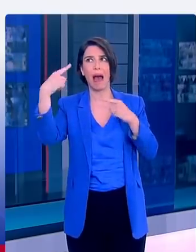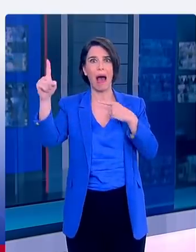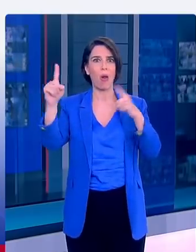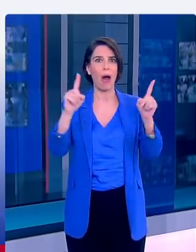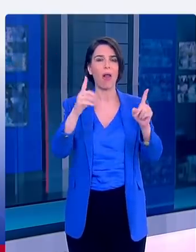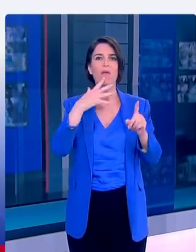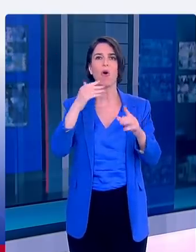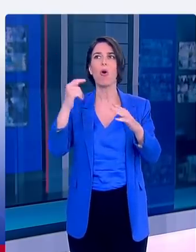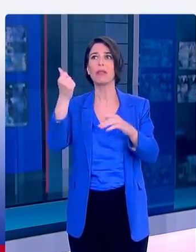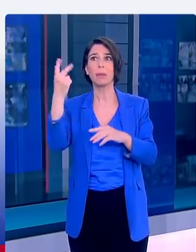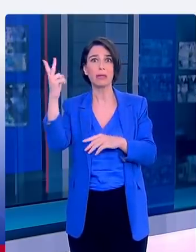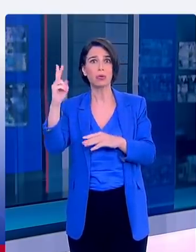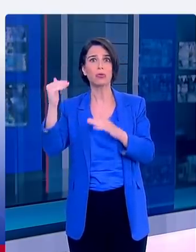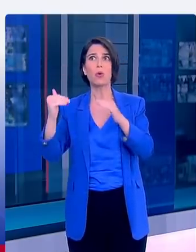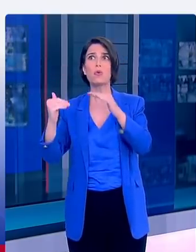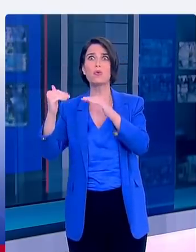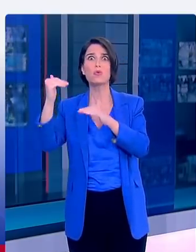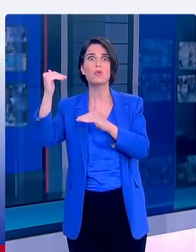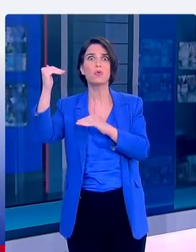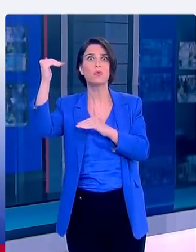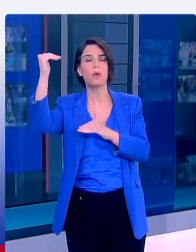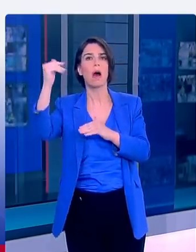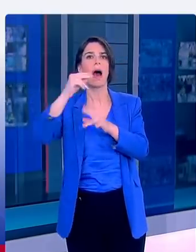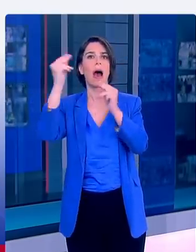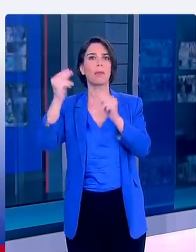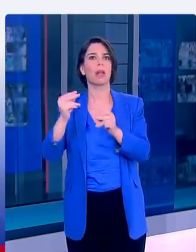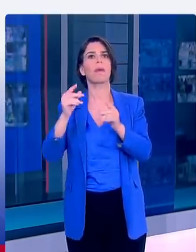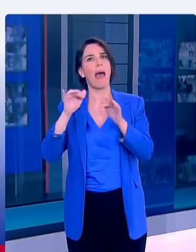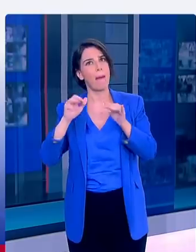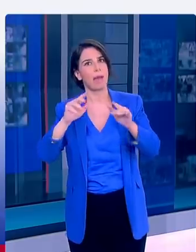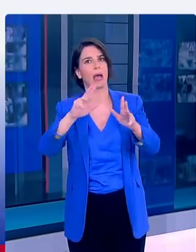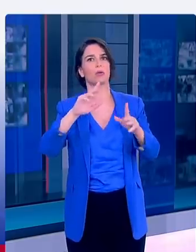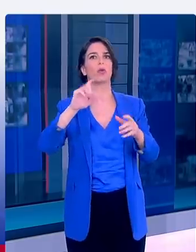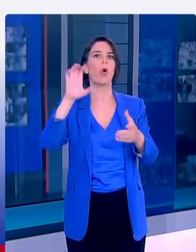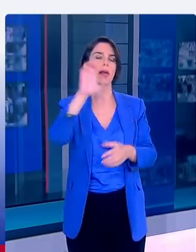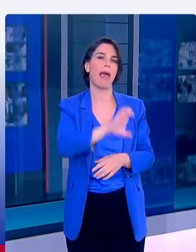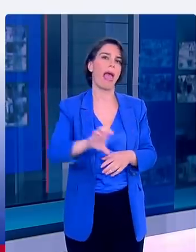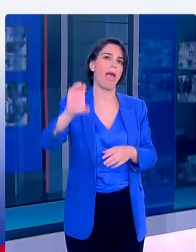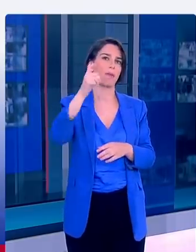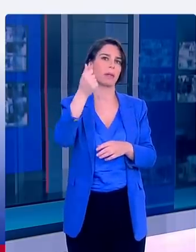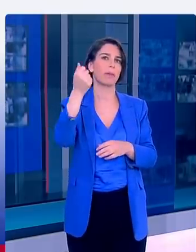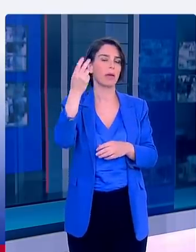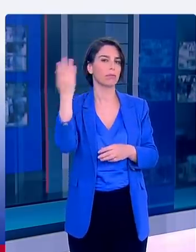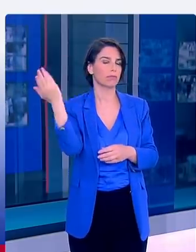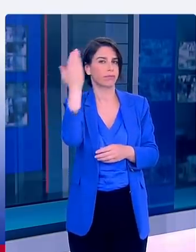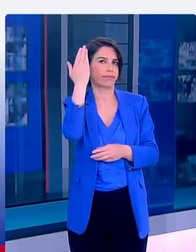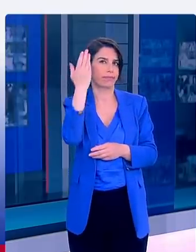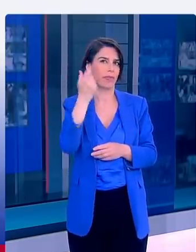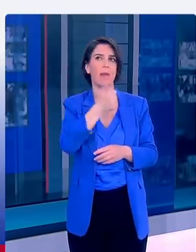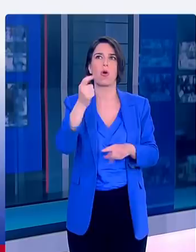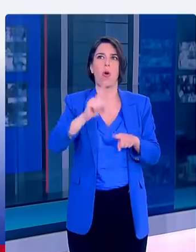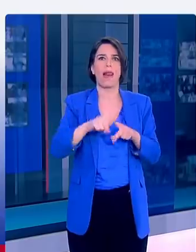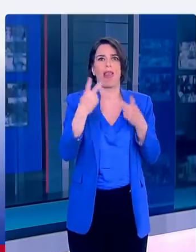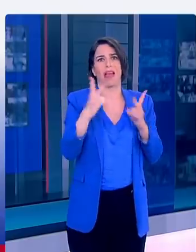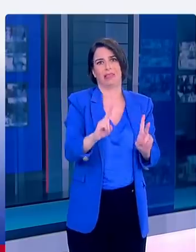υψηλότερες οριακές τιμές. Κατά συνέπεια, συμπαρασύρουν όλο το κόστος ηλεκτρικής ενέργειας σε όλη την Ευρώπη. Δεν είναι μόνο μια ελληνική ιδιαιτερότητα